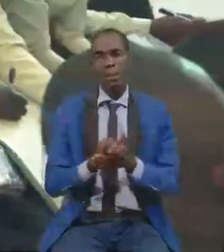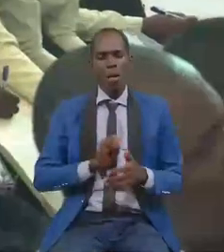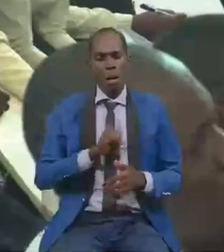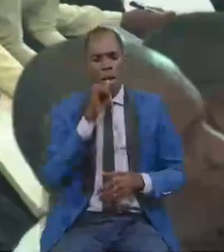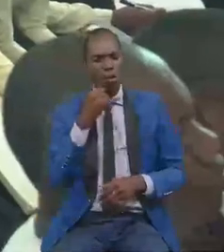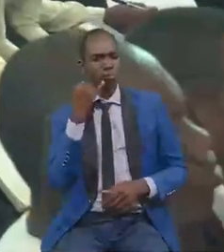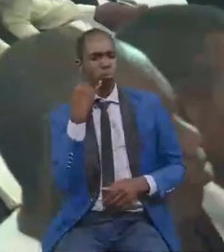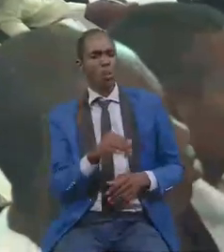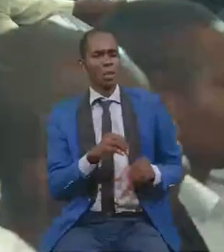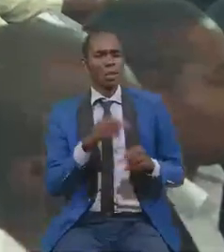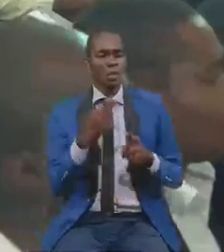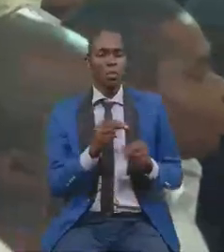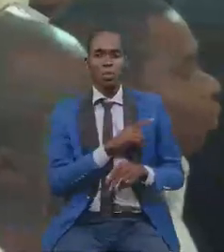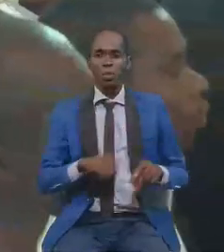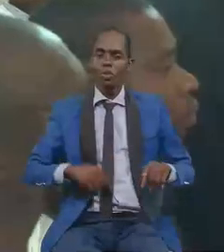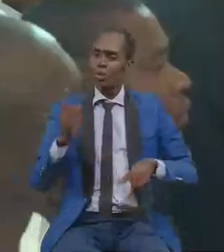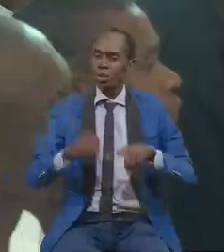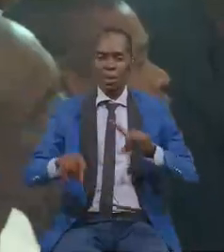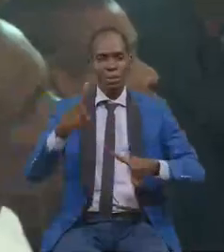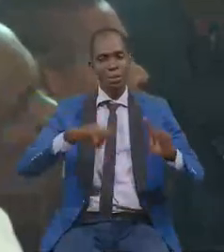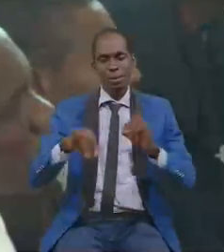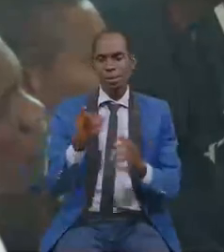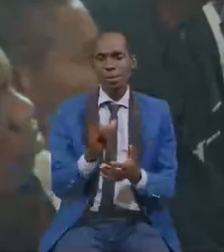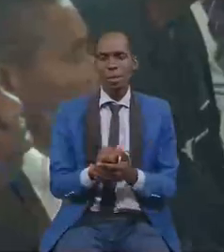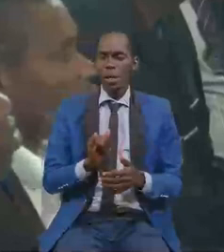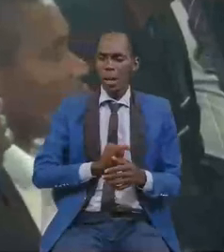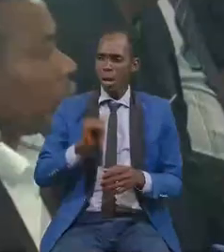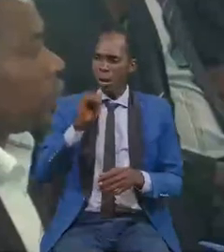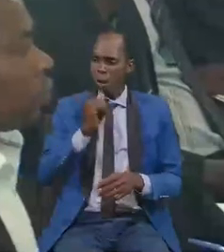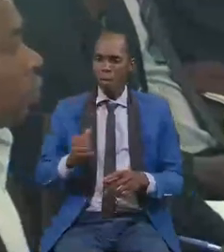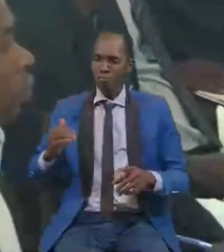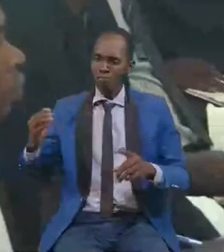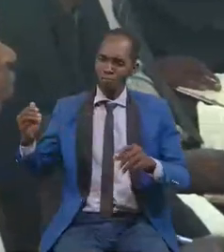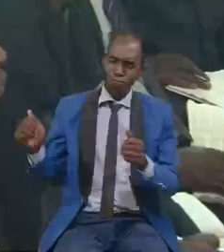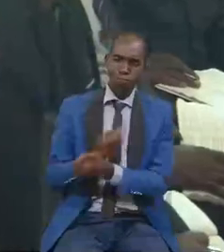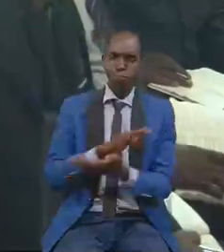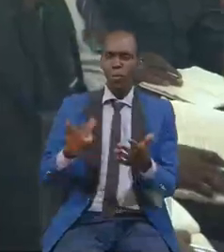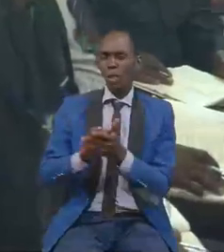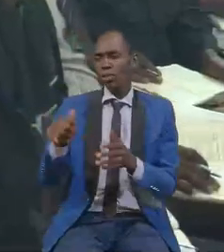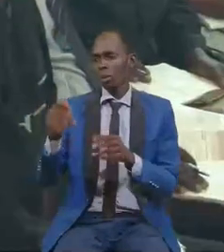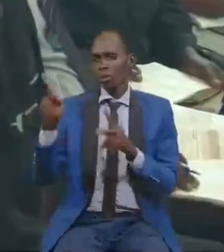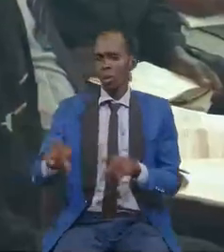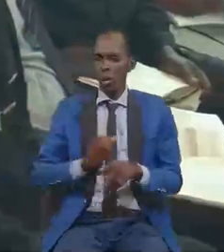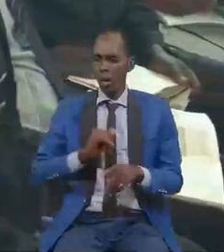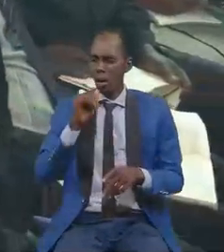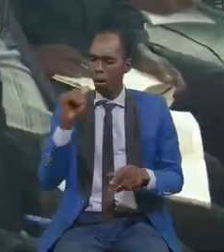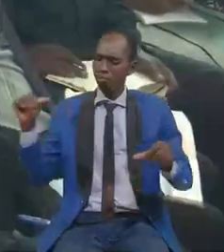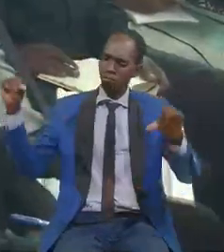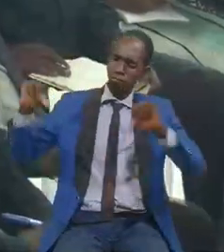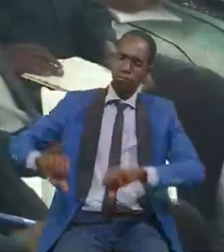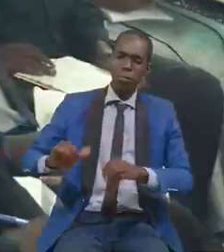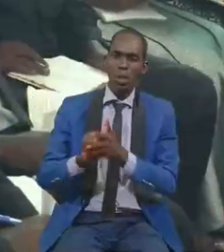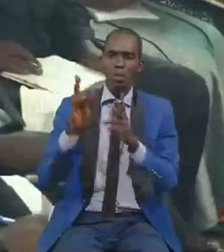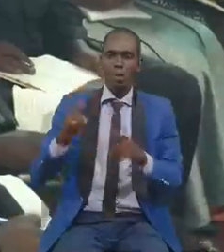de Jésus. Tu ne peux pas le faire. Et que je me montre, je le dépasse, je l'abats afin que j'aie sa